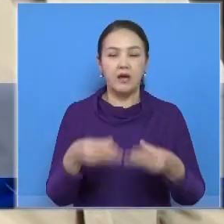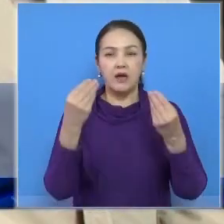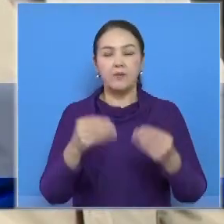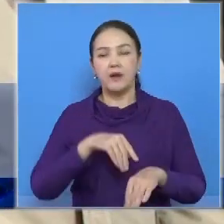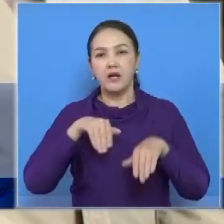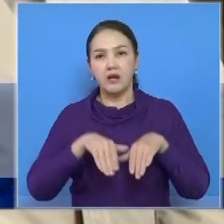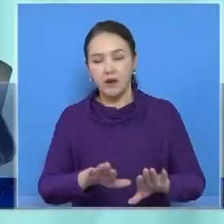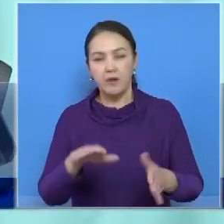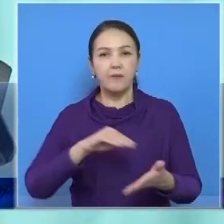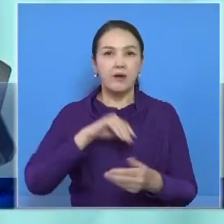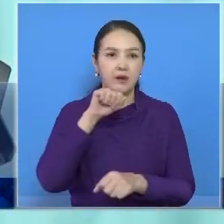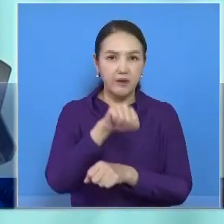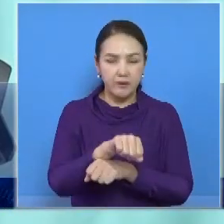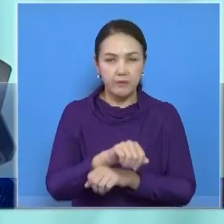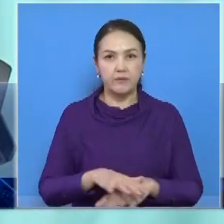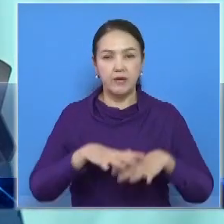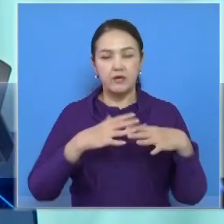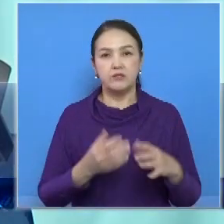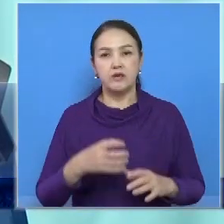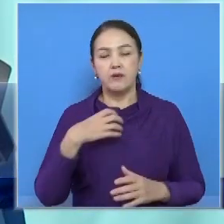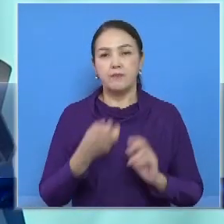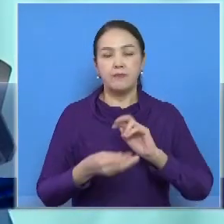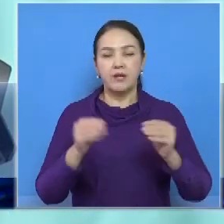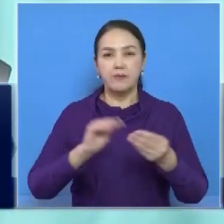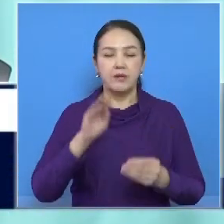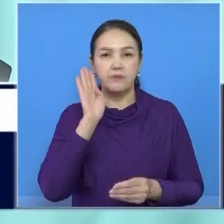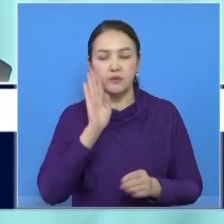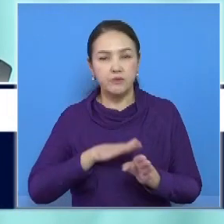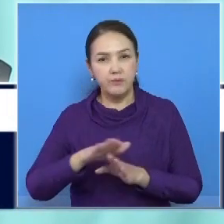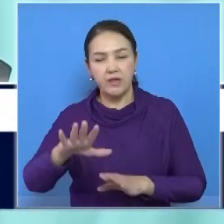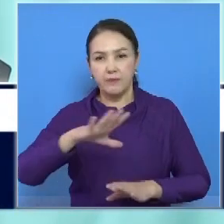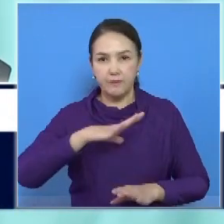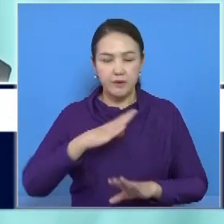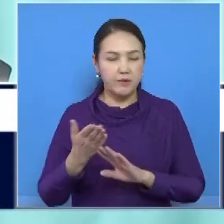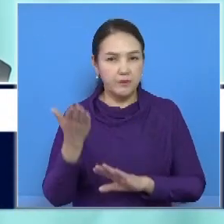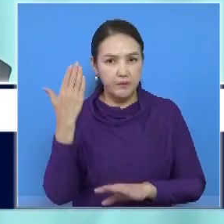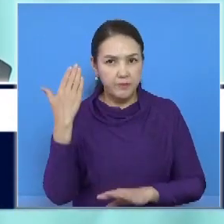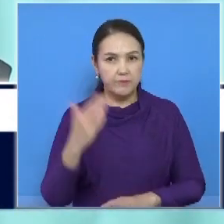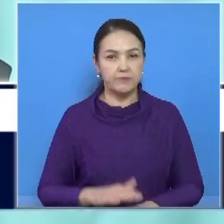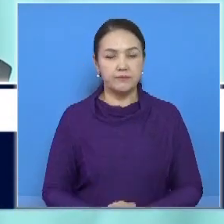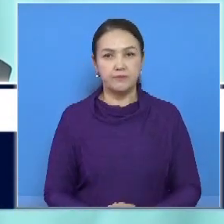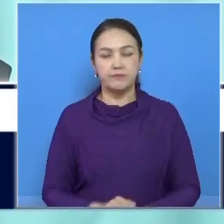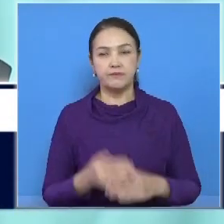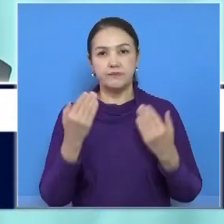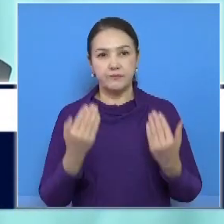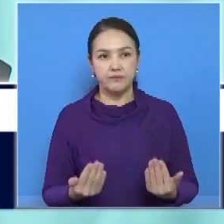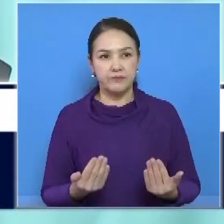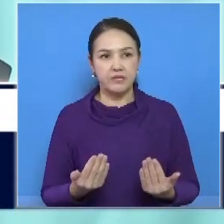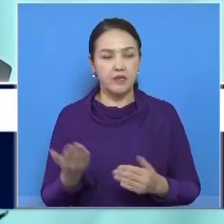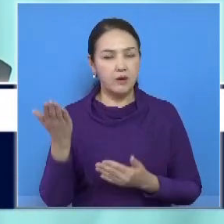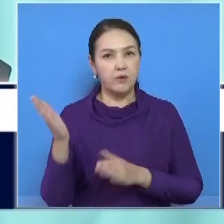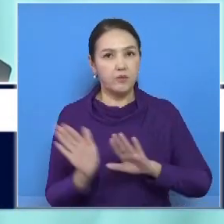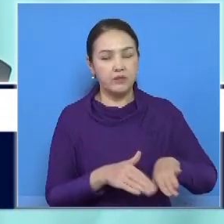мәселелердің шешіміне тоқталды. Ең үлкен мәселе бұл жерде су тасқынына байланысты мәселе болды өткенде. Енді өткен жылы